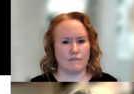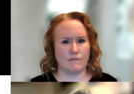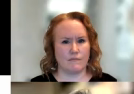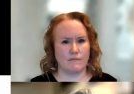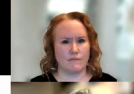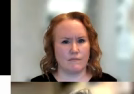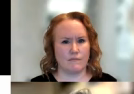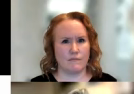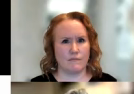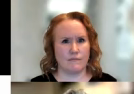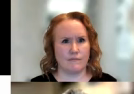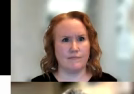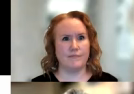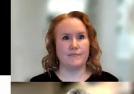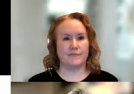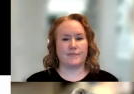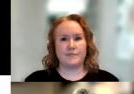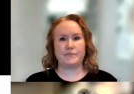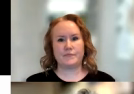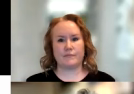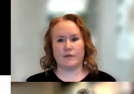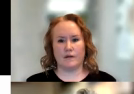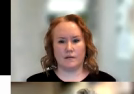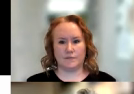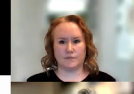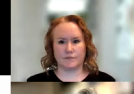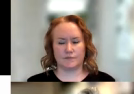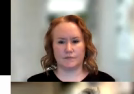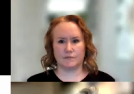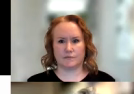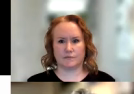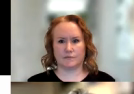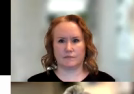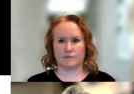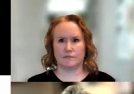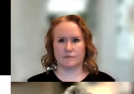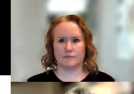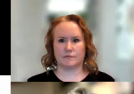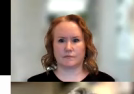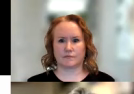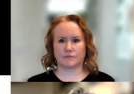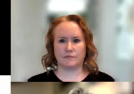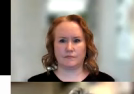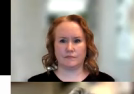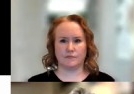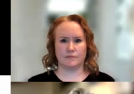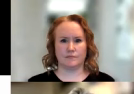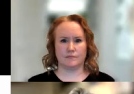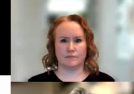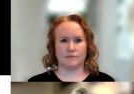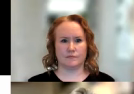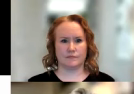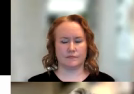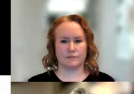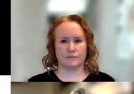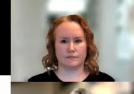arbeides med dette nå. Så står vi jo ikke på bar bakke. Universell